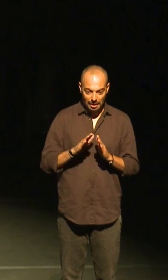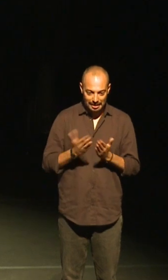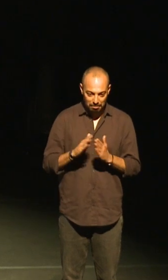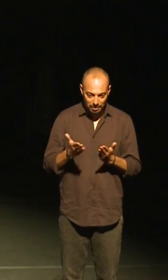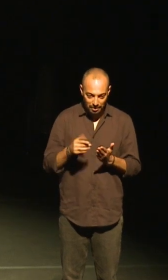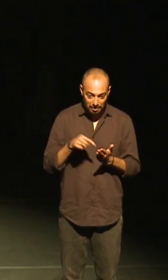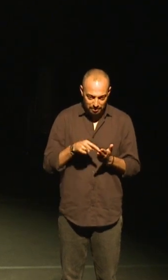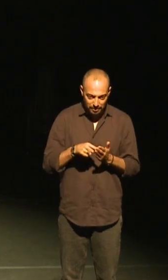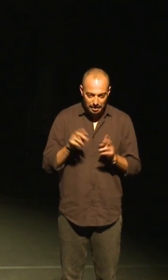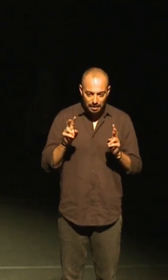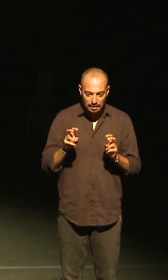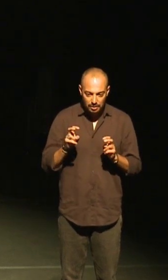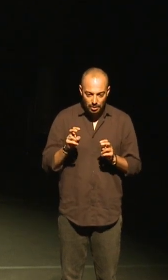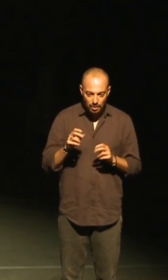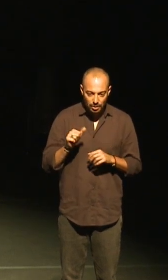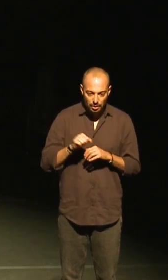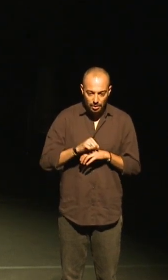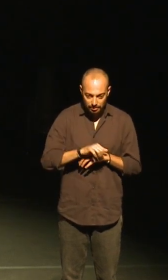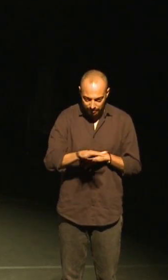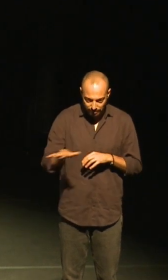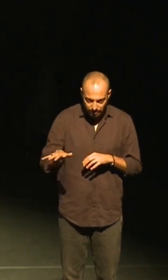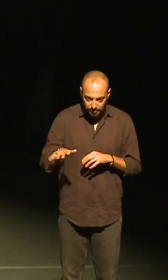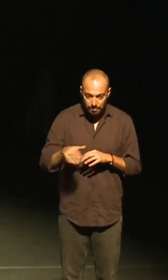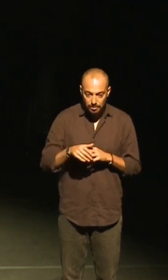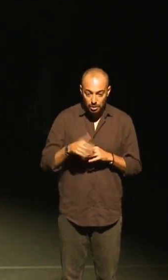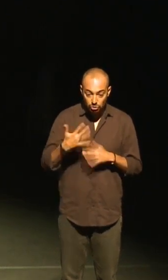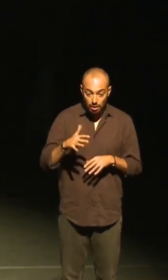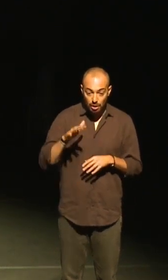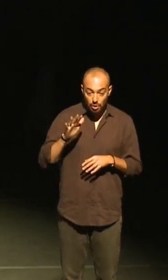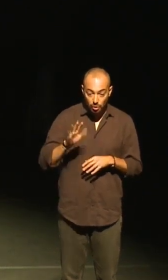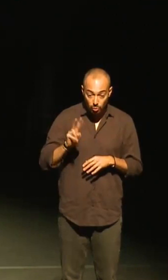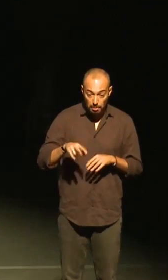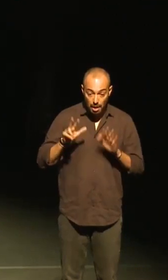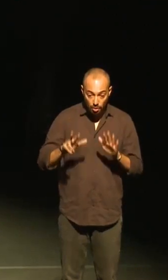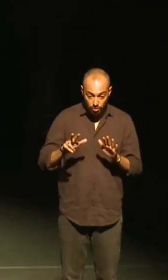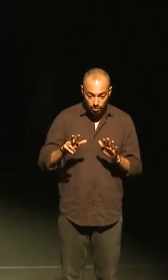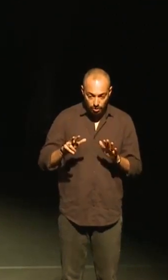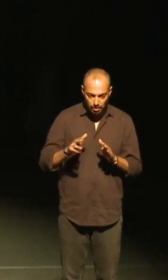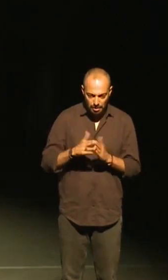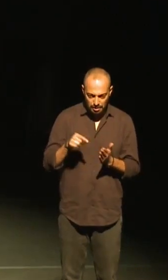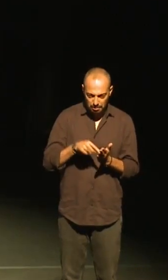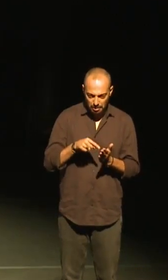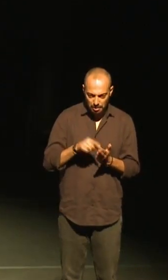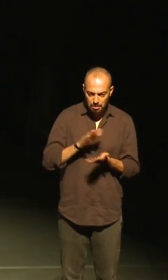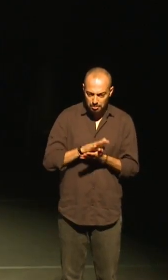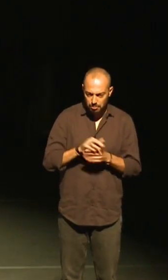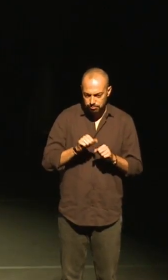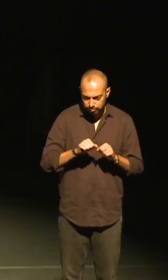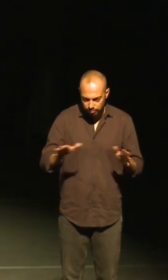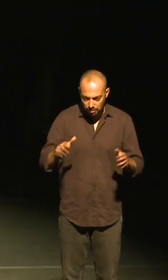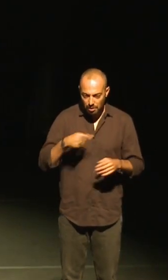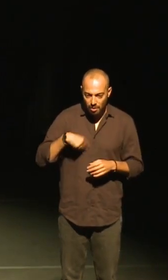e nel 2009 l'avevamo presentato e volevamo che Ivan fossero sentito parlare di questo direttore del personale che